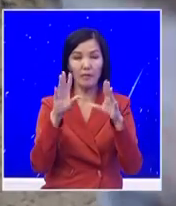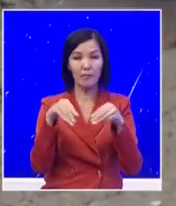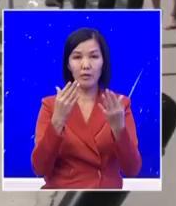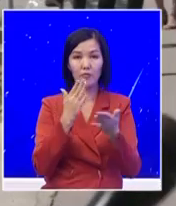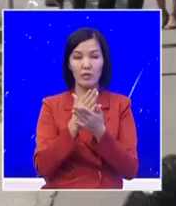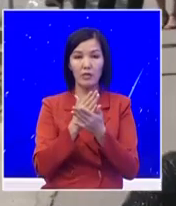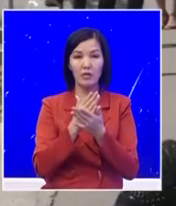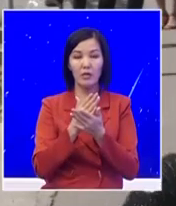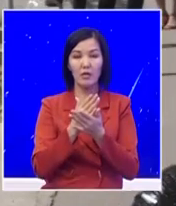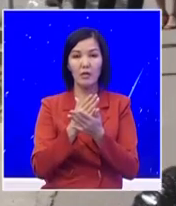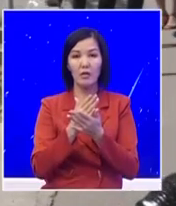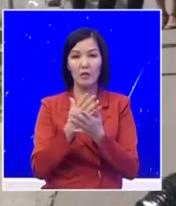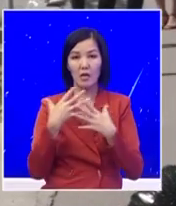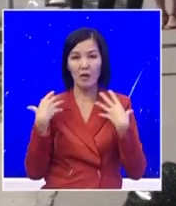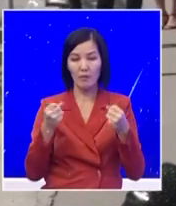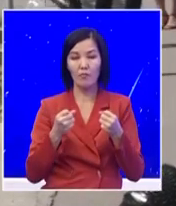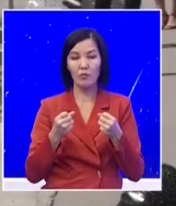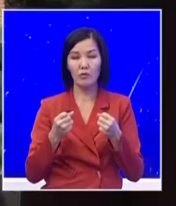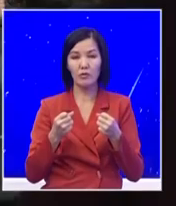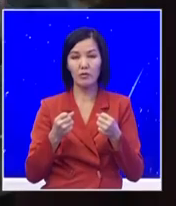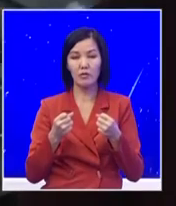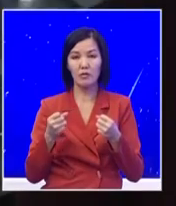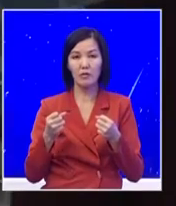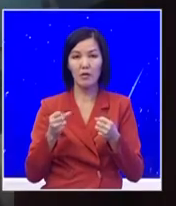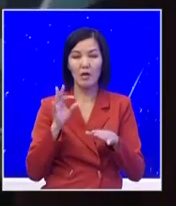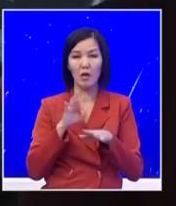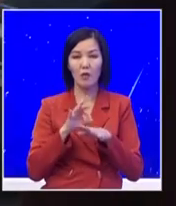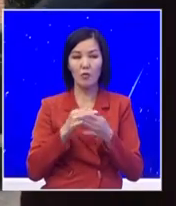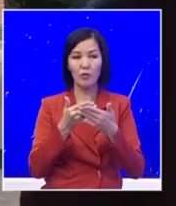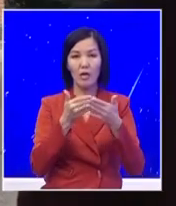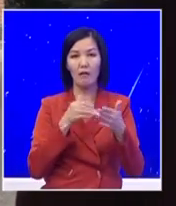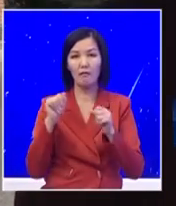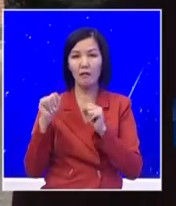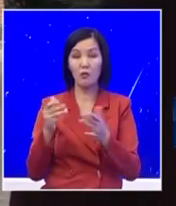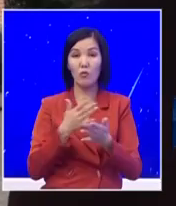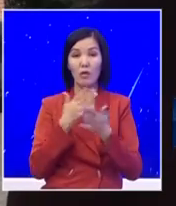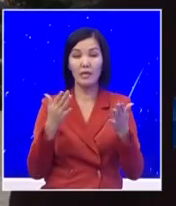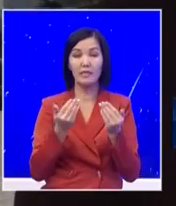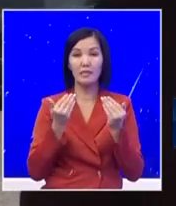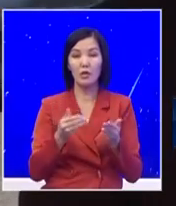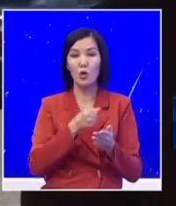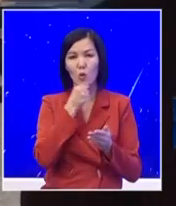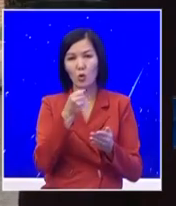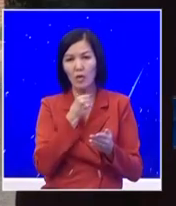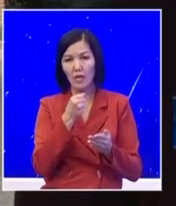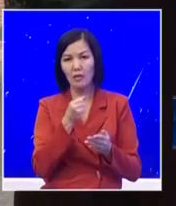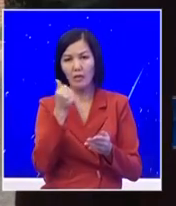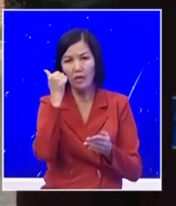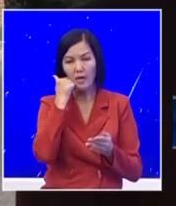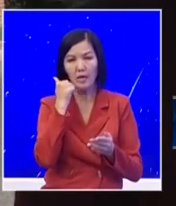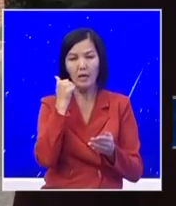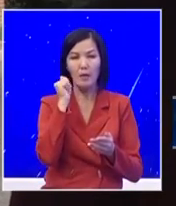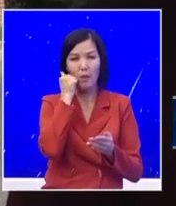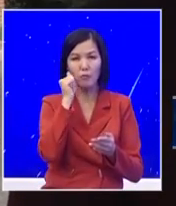жатыр. Бәріміз аман болайық, деміз сау болсын. Пандемияның алдын алу, яғни қазір үлкен кісілер көп қауіп-қатерге тігіліп жатыр. Сол